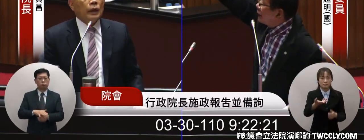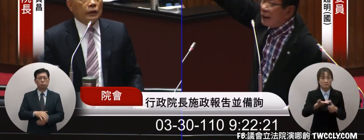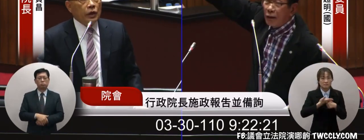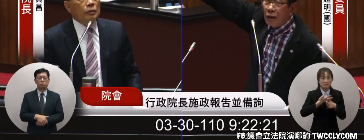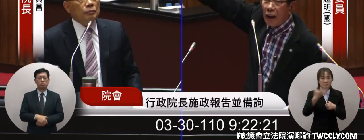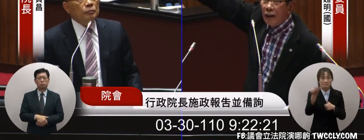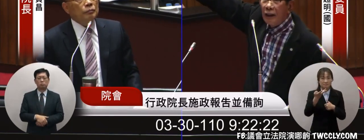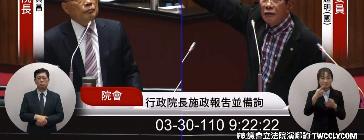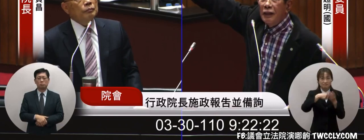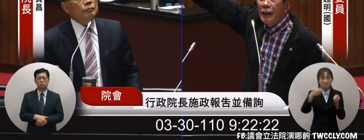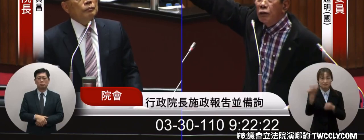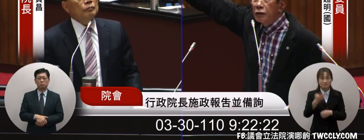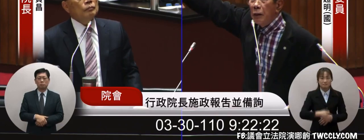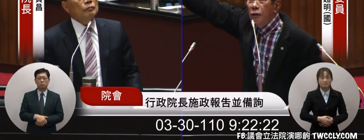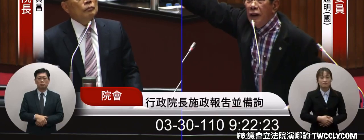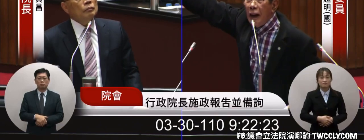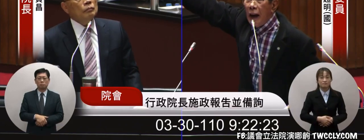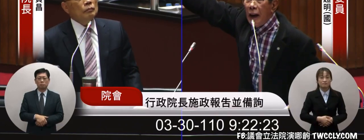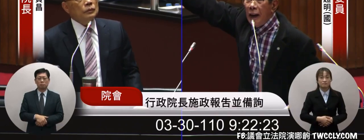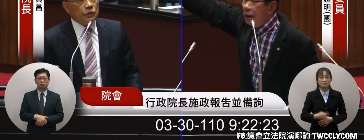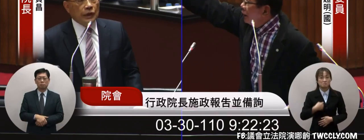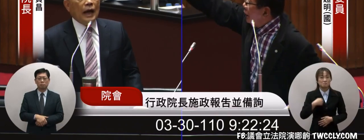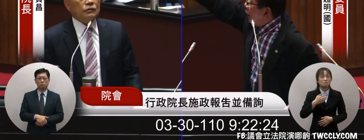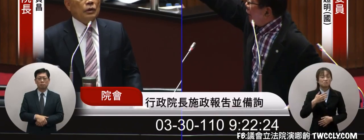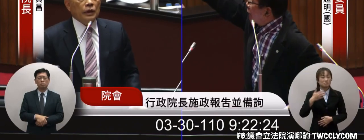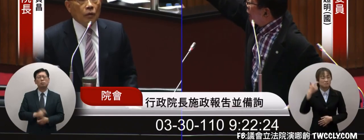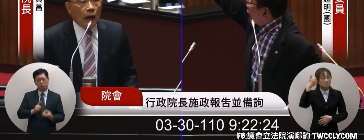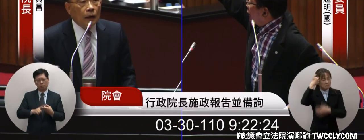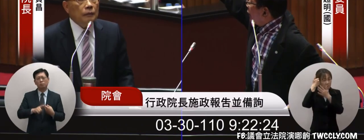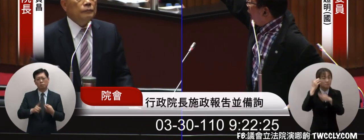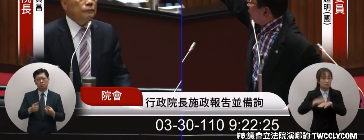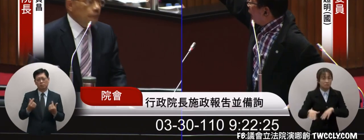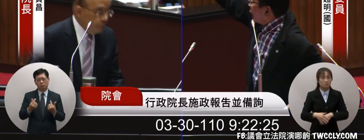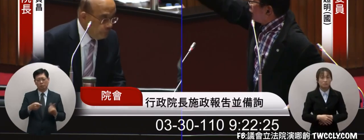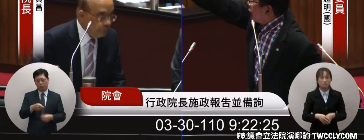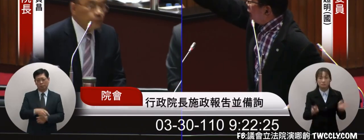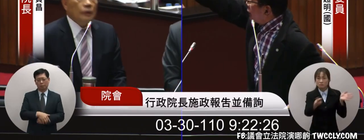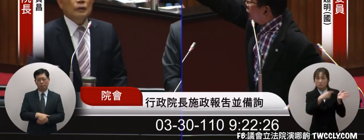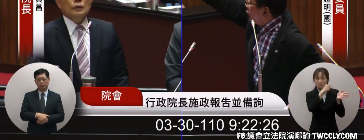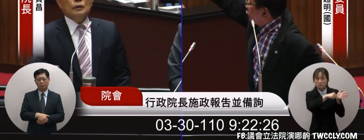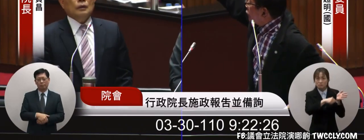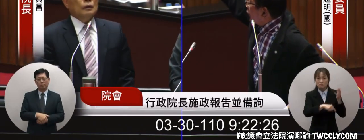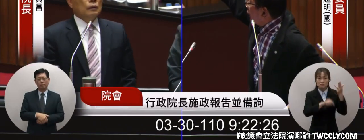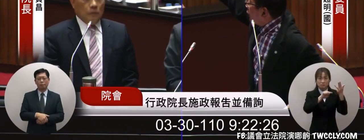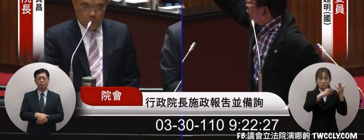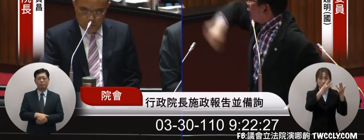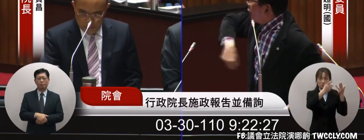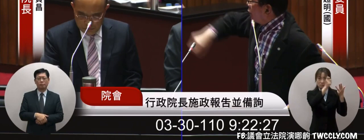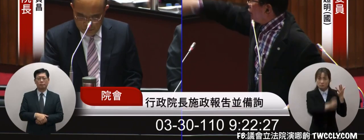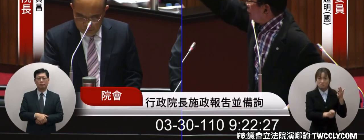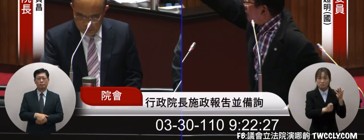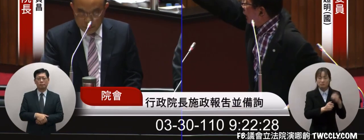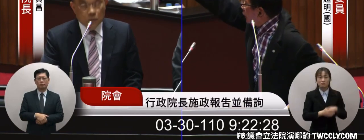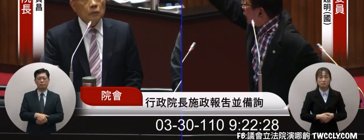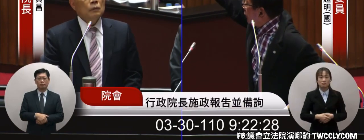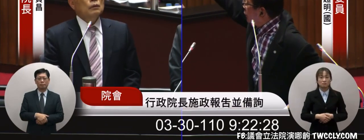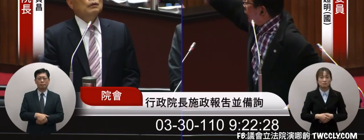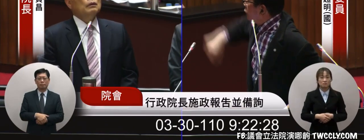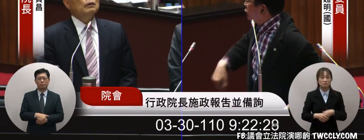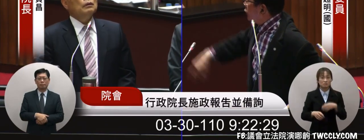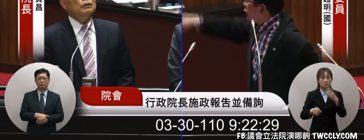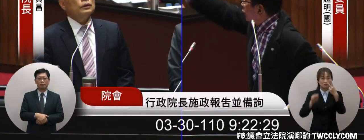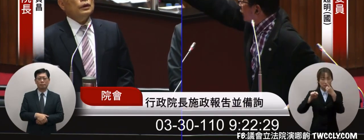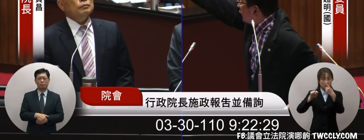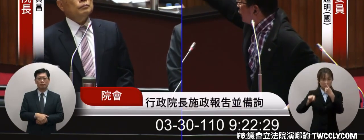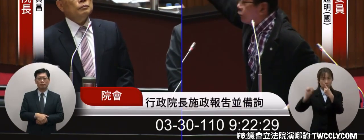我這有感恩的人是啦所以你看公共一號八點三日四五香1.6億苗山2.